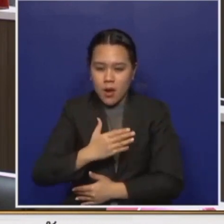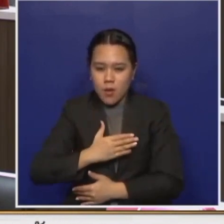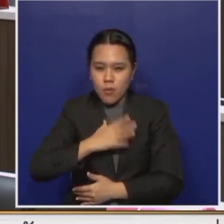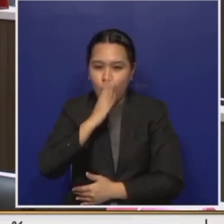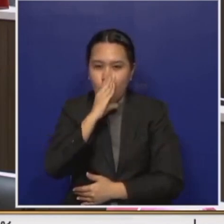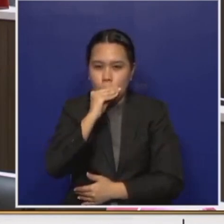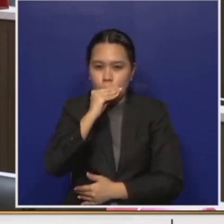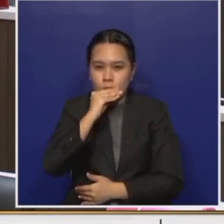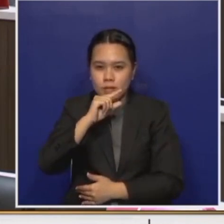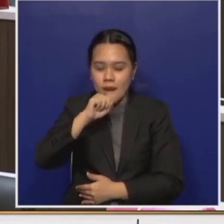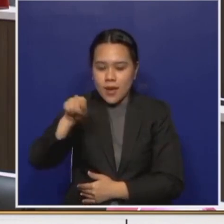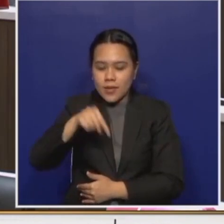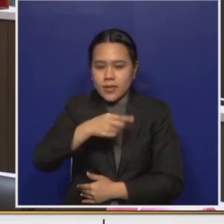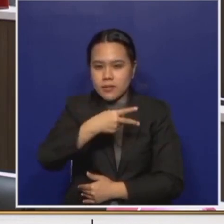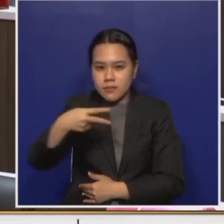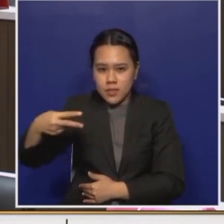ประเทศไป